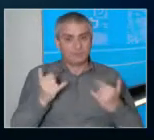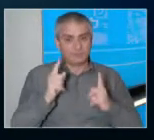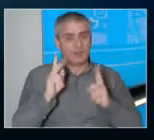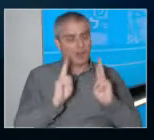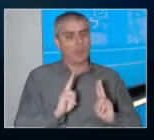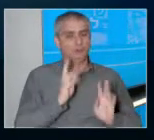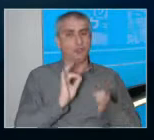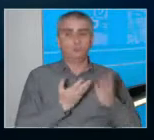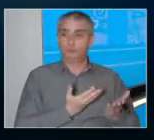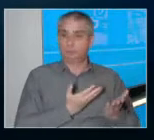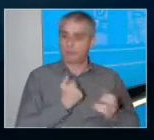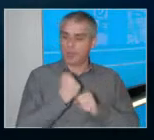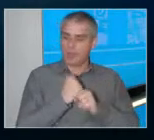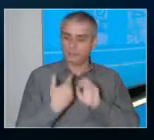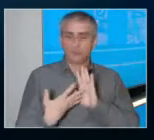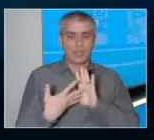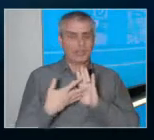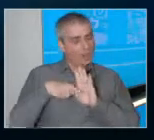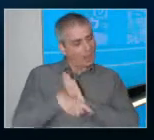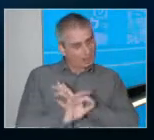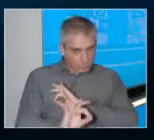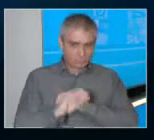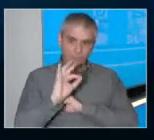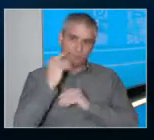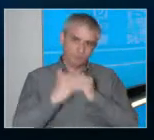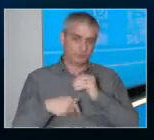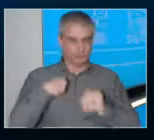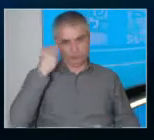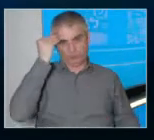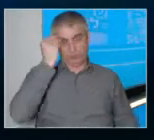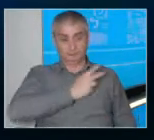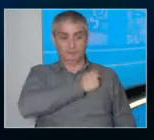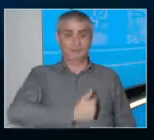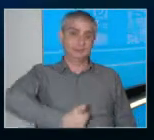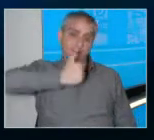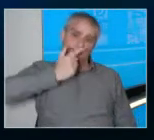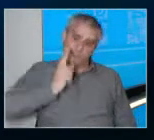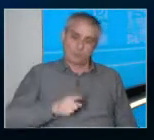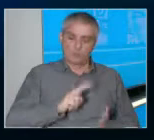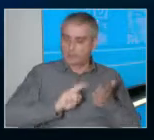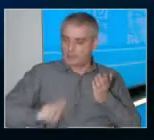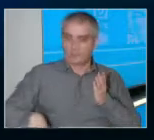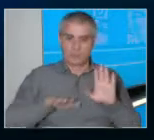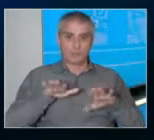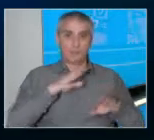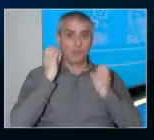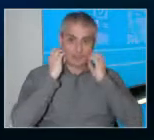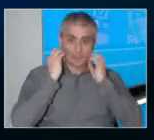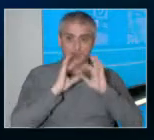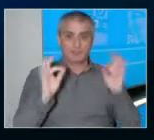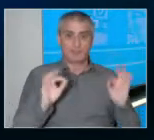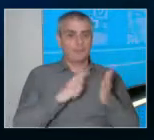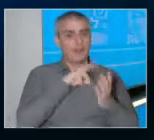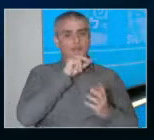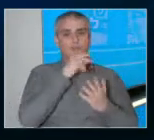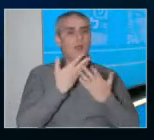לעצור את המשפט, לעשות את החקירה לעומקה, כדי בסוף אנחנו זוכים ששרים נאלצו כאן להתפטר בממשלת רבין, זה התחיל, כי דיברו